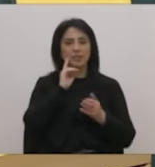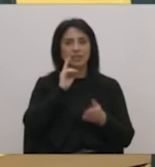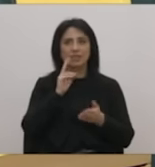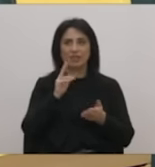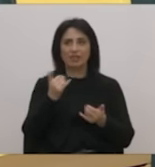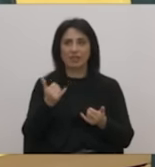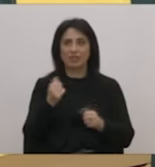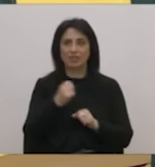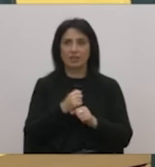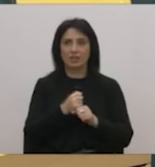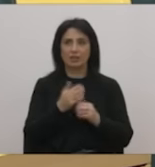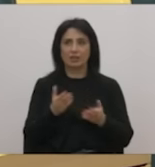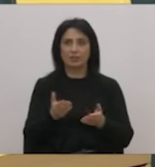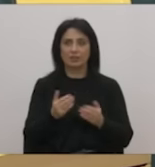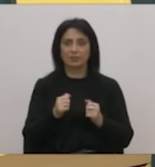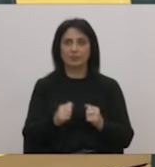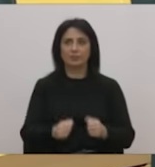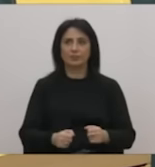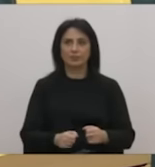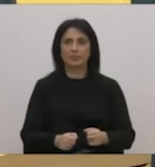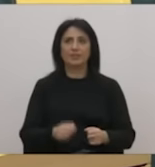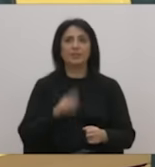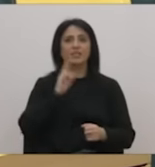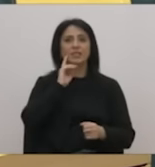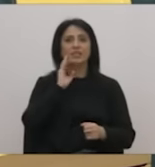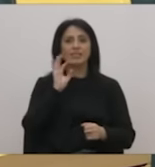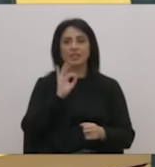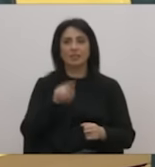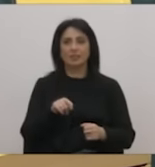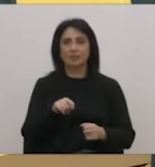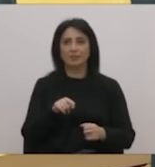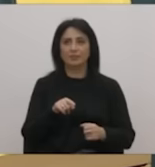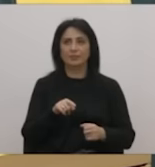დღეს მოაწყეთ. და ცირკზე,